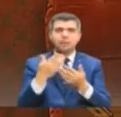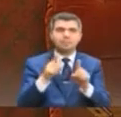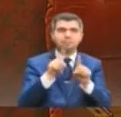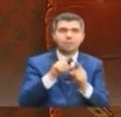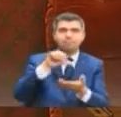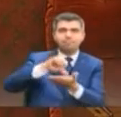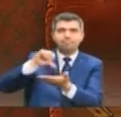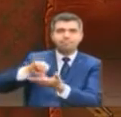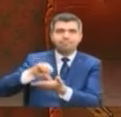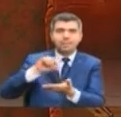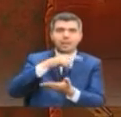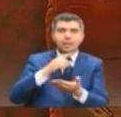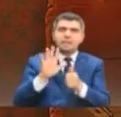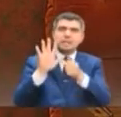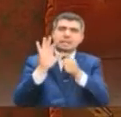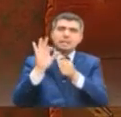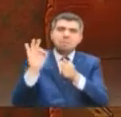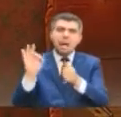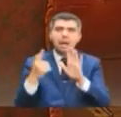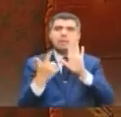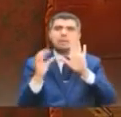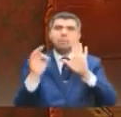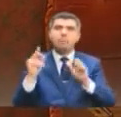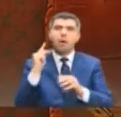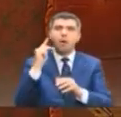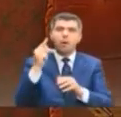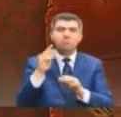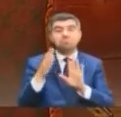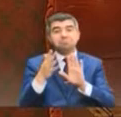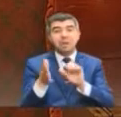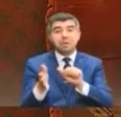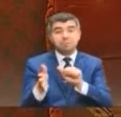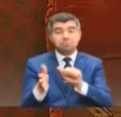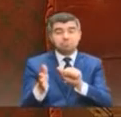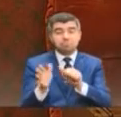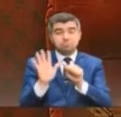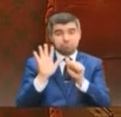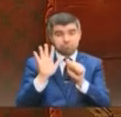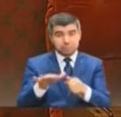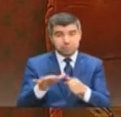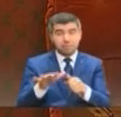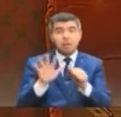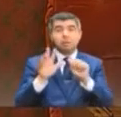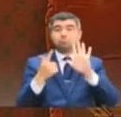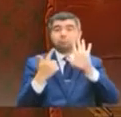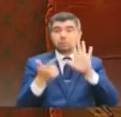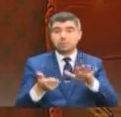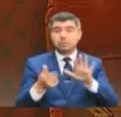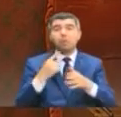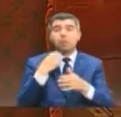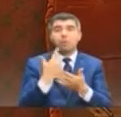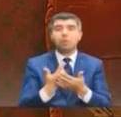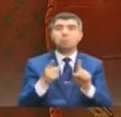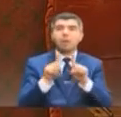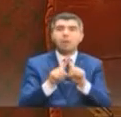ديال 650 كيلومتر الى 700، السعر هو بين 600 و700 درهم. هاد الصباح قبل ما نجي عندك شديت ستيلو